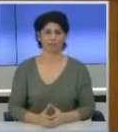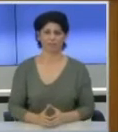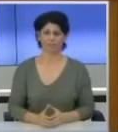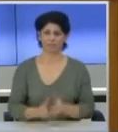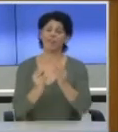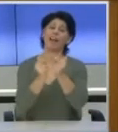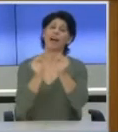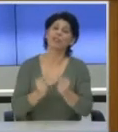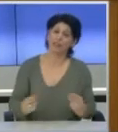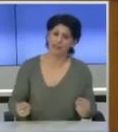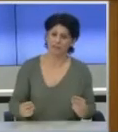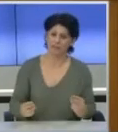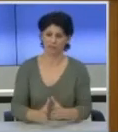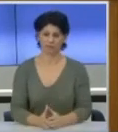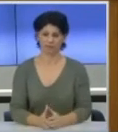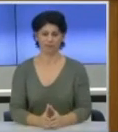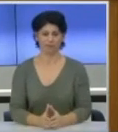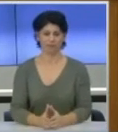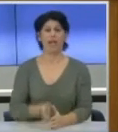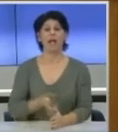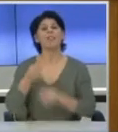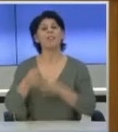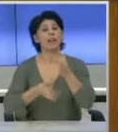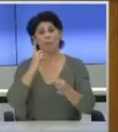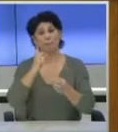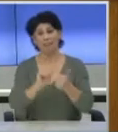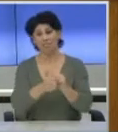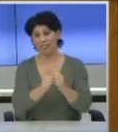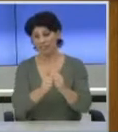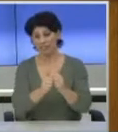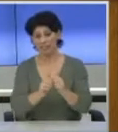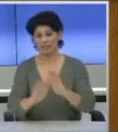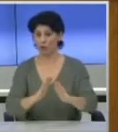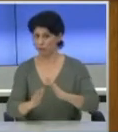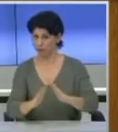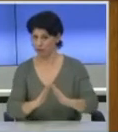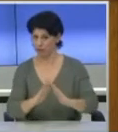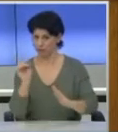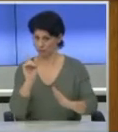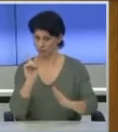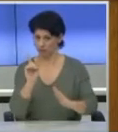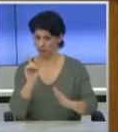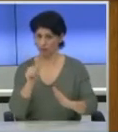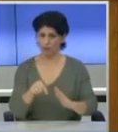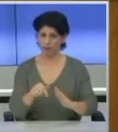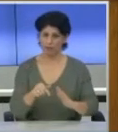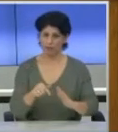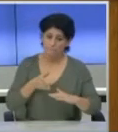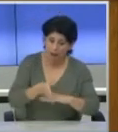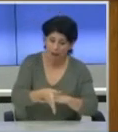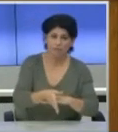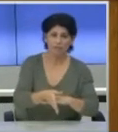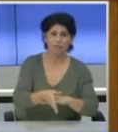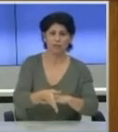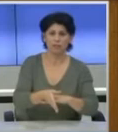Κατά συνέπεια, δεν μιλάμε για μία αθλητική διευθέτηση, αλλά για μία